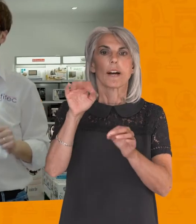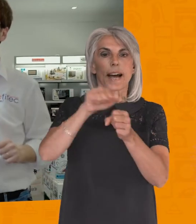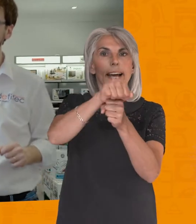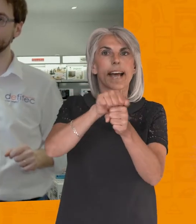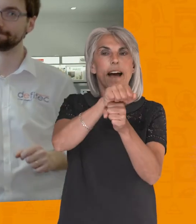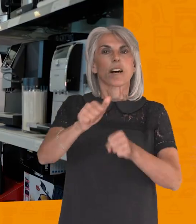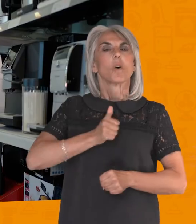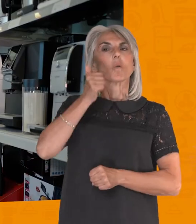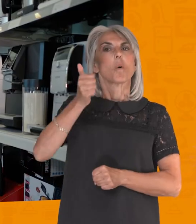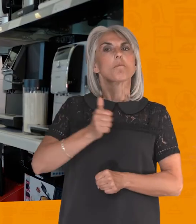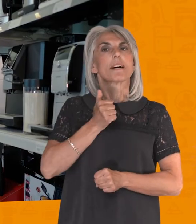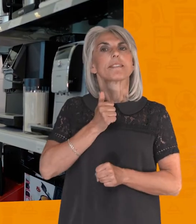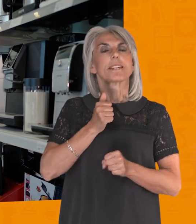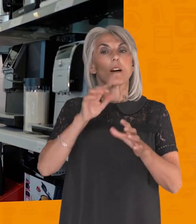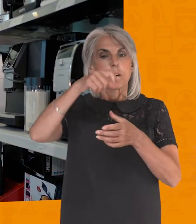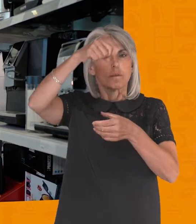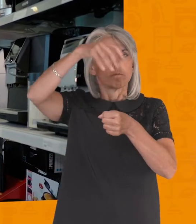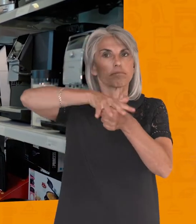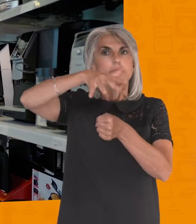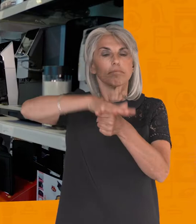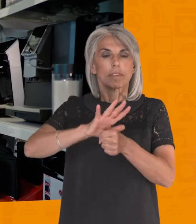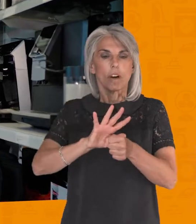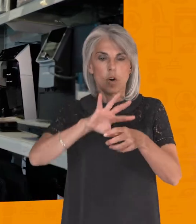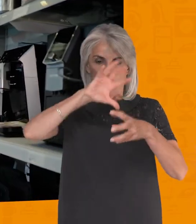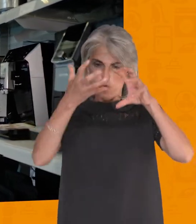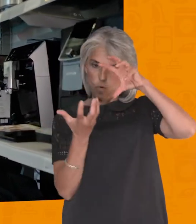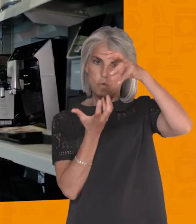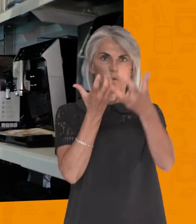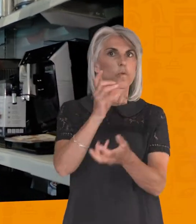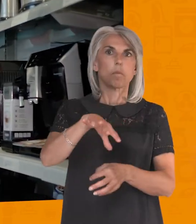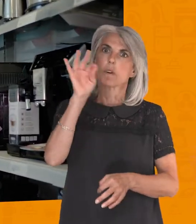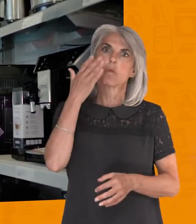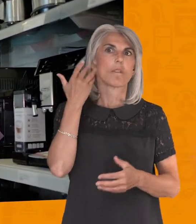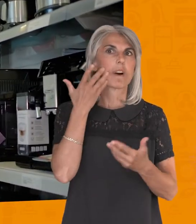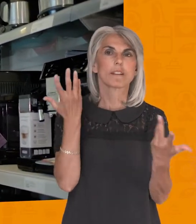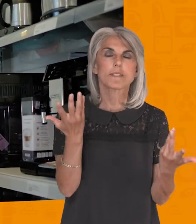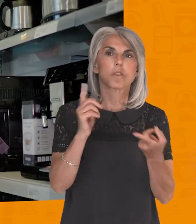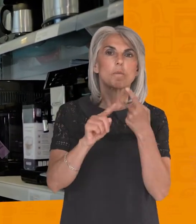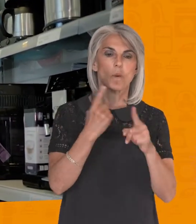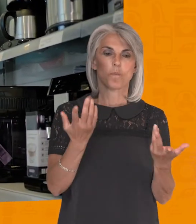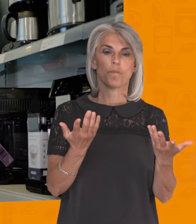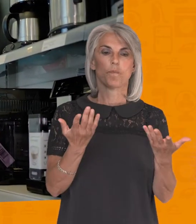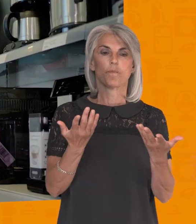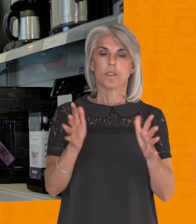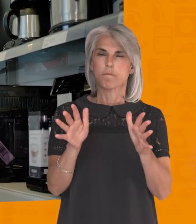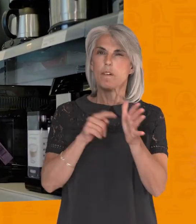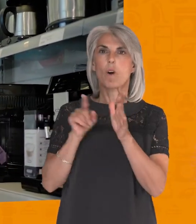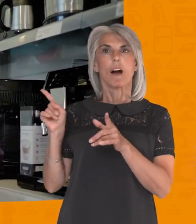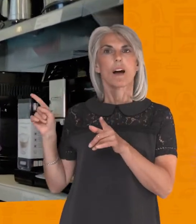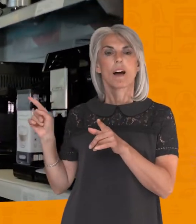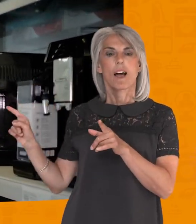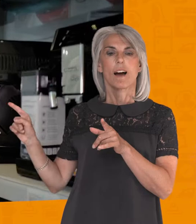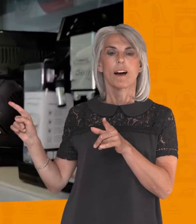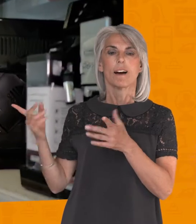automatiques dans les machines à café automatique on a beau retourner la machine on ne trouve pas forcément le numéro dans la plupart en tout cas ici chez